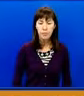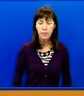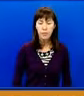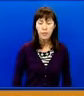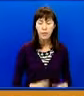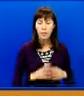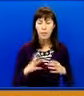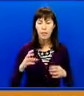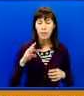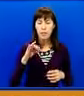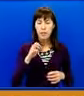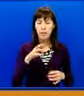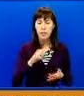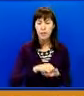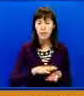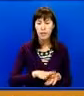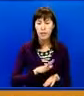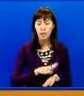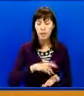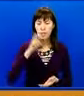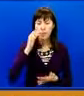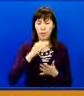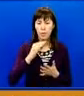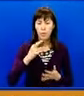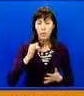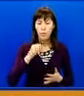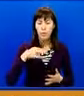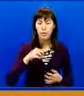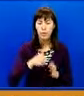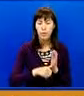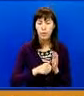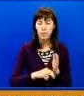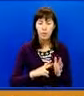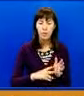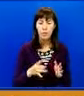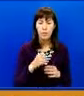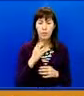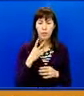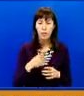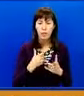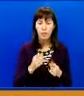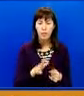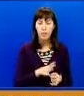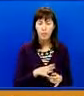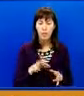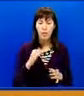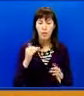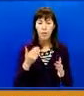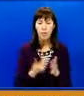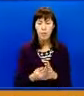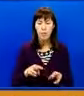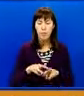Пассажирский автобус марки «Мерседес» зарегистрирован под госномером УДА-668, регион 13, сообщил официальный